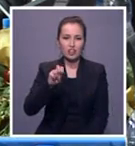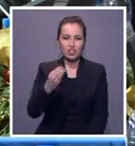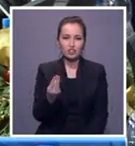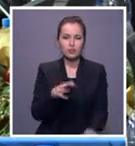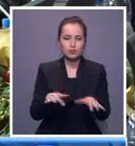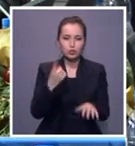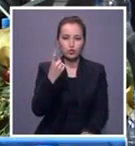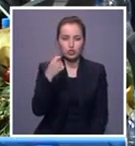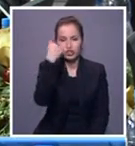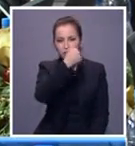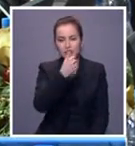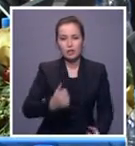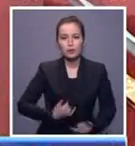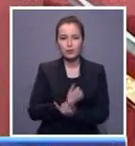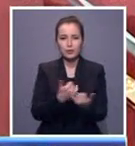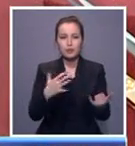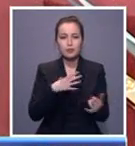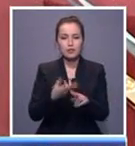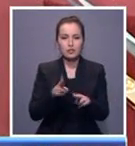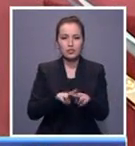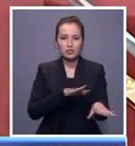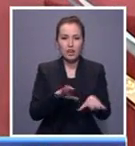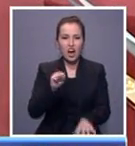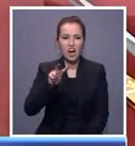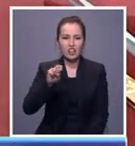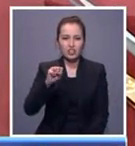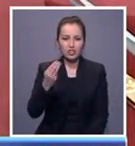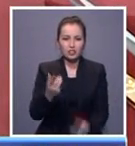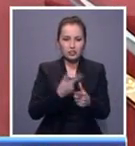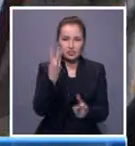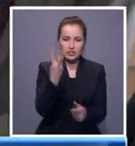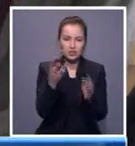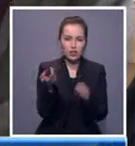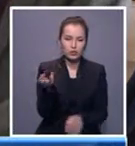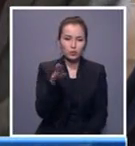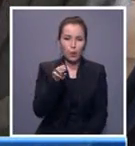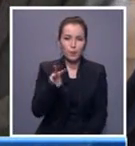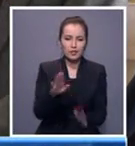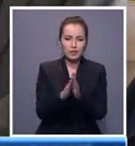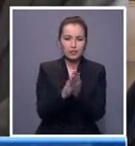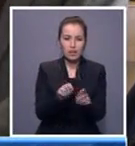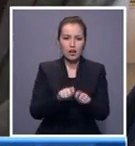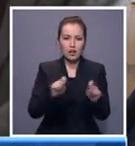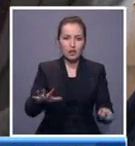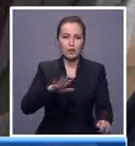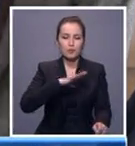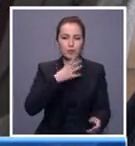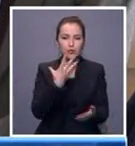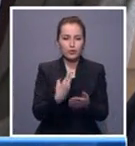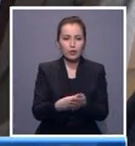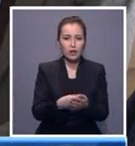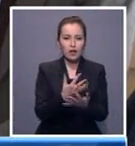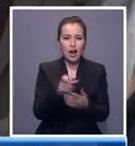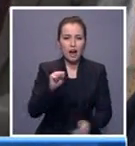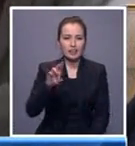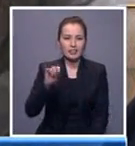арналған. Жиын барысында «Движение Алаш» атты 3 томдық құжаттар жинағының, профессор Тұрсын Жұртбайдың «Боль моя, гордость моя Алаш» трилогиясының және